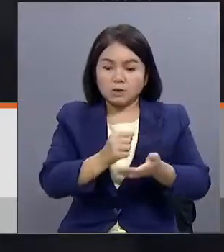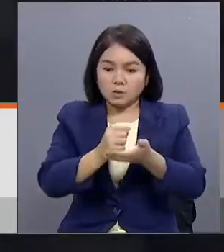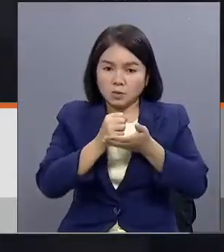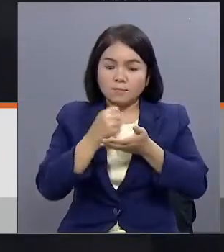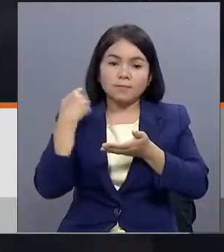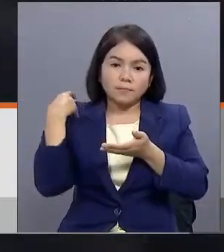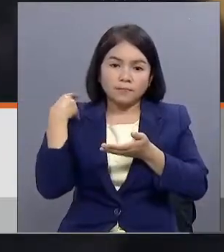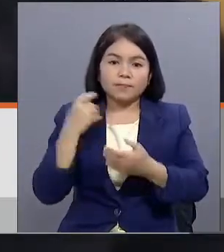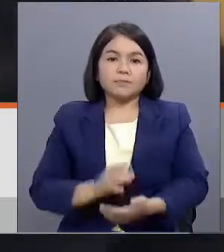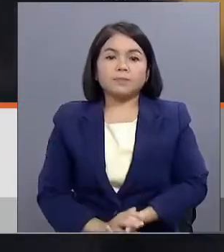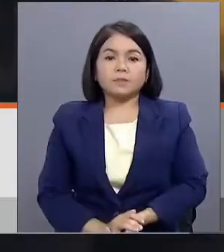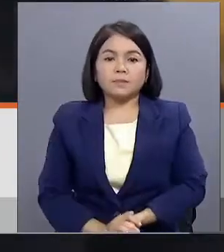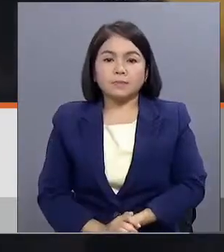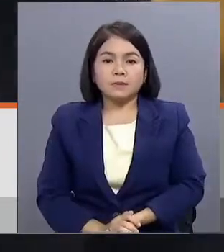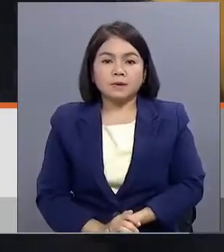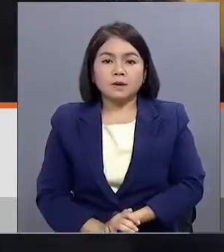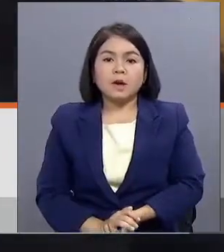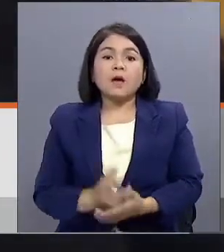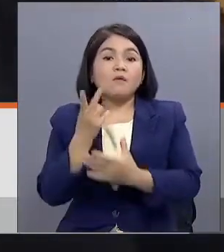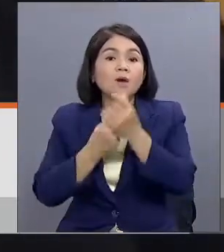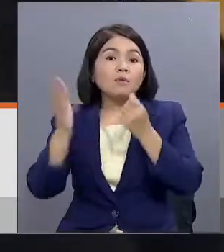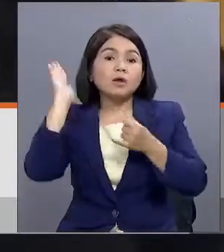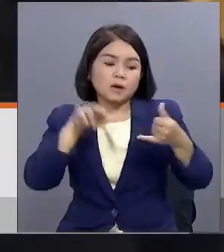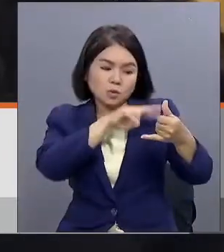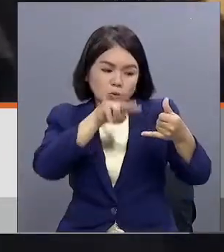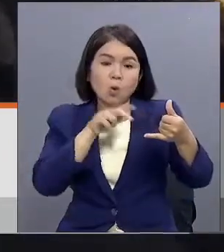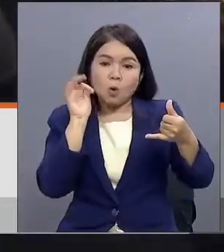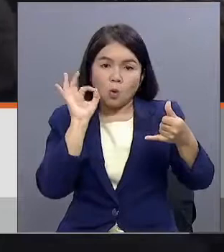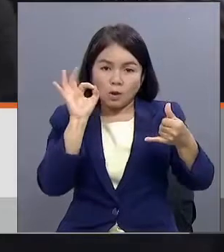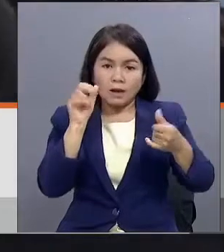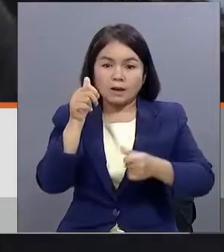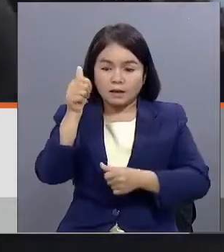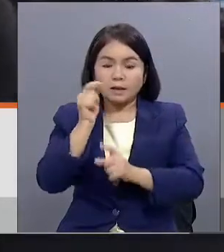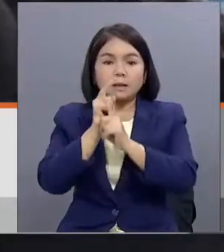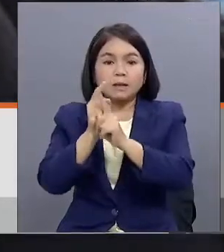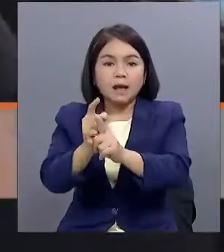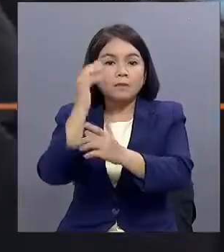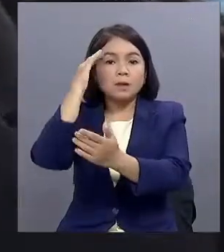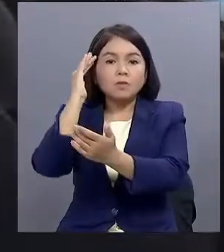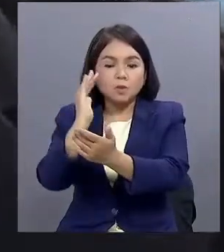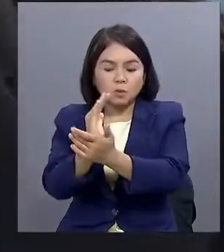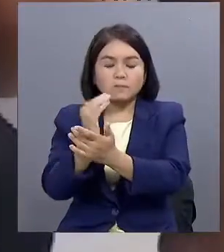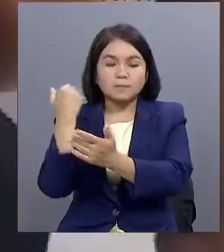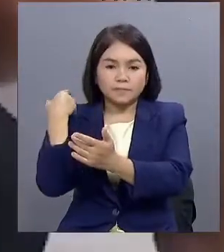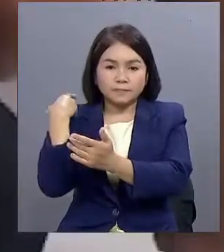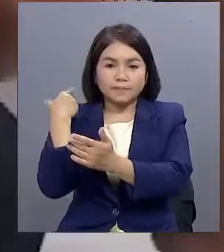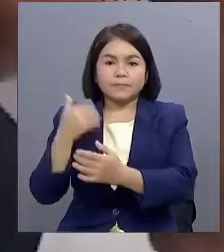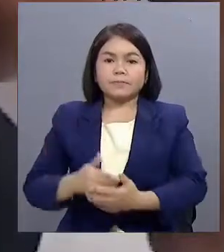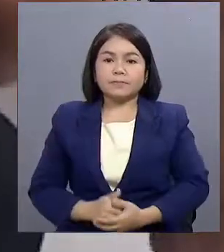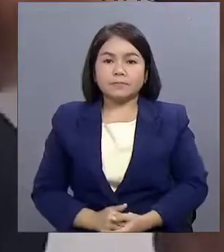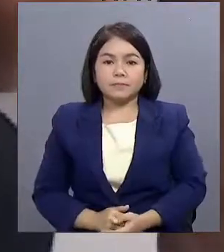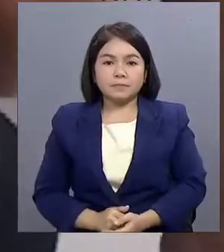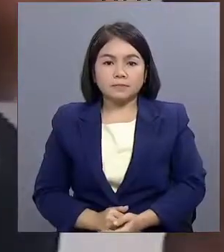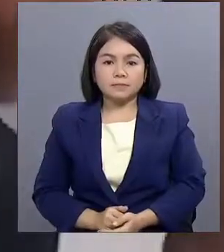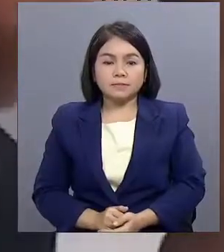อดภัยแล้วนะ ครับปลอดภัยแล้วก็รอให้เป็นไปตามขั้นตอนของทางตำรวจต่อไปค่ะ ไม่หันภาพที่เ